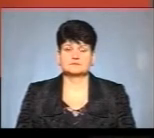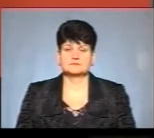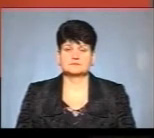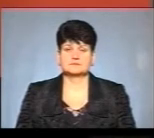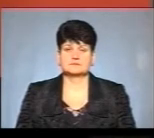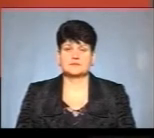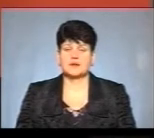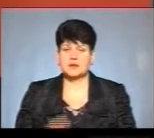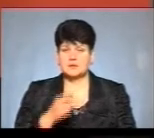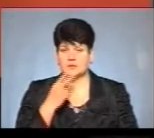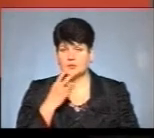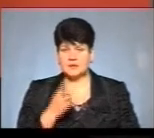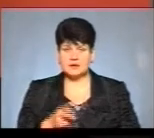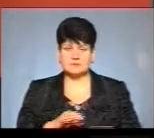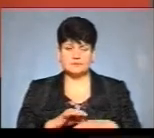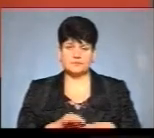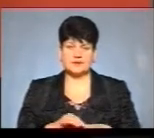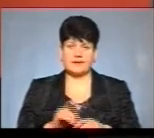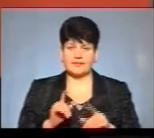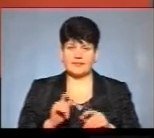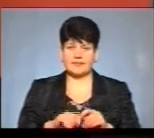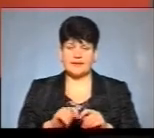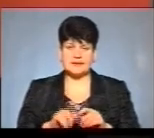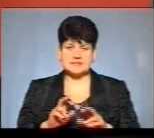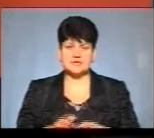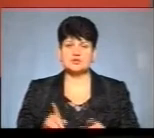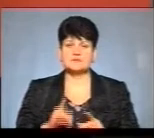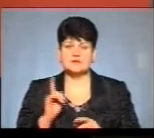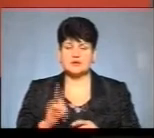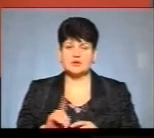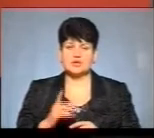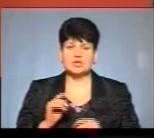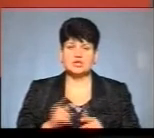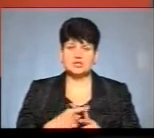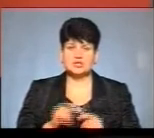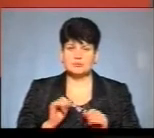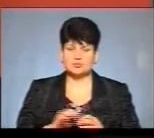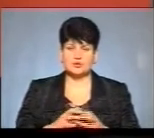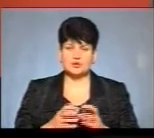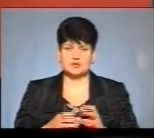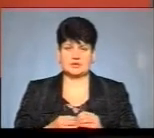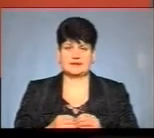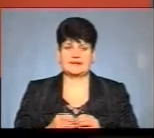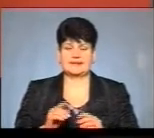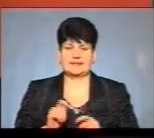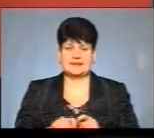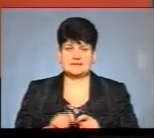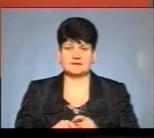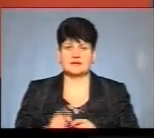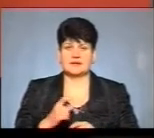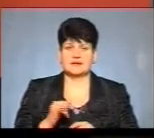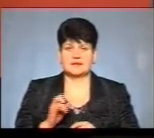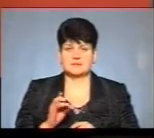Отже, ми побачили, як проходили експрес-тести. Що відомо, чи можуть бути результати таких тестів хибними? Чи вони одразу